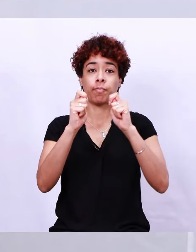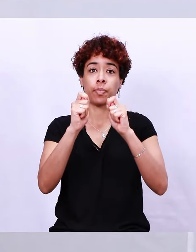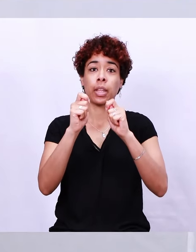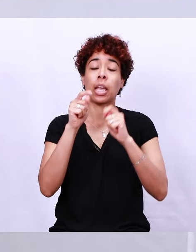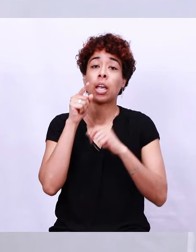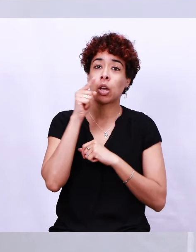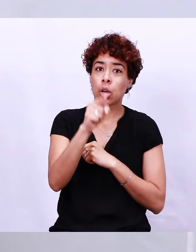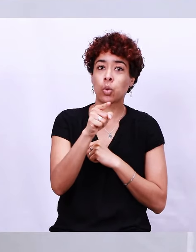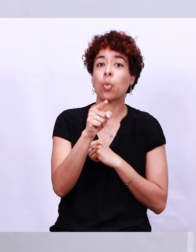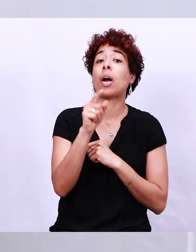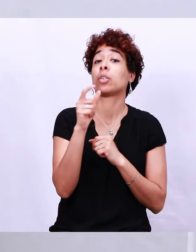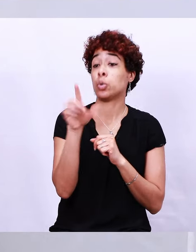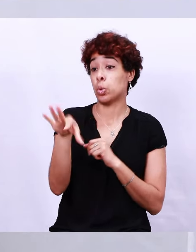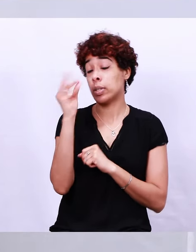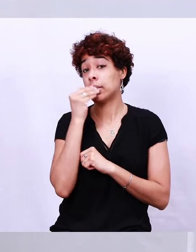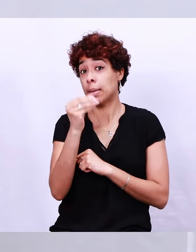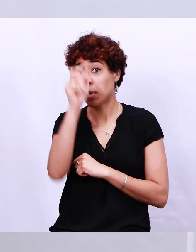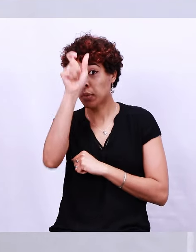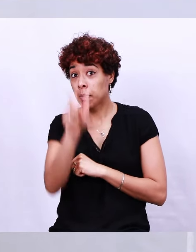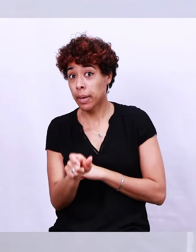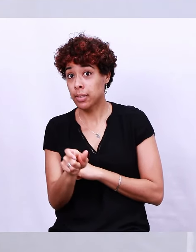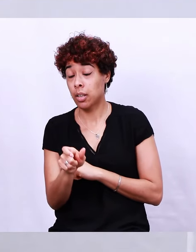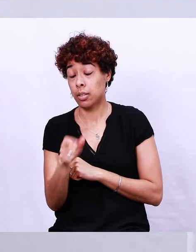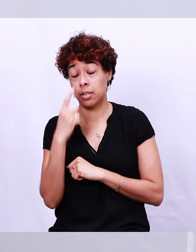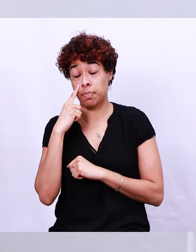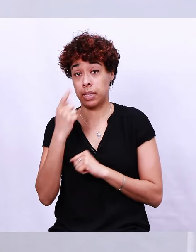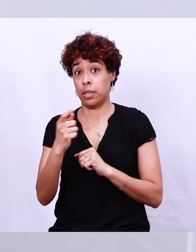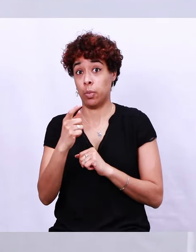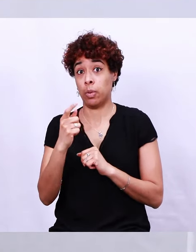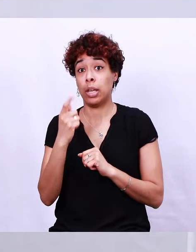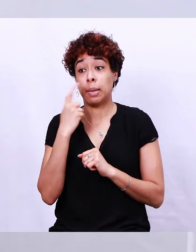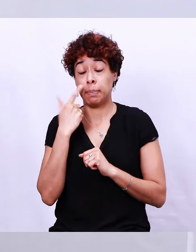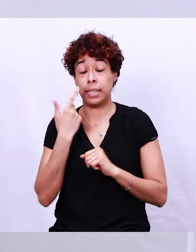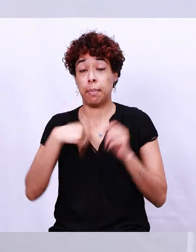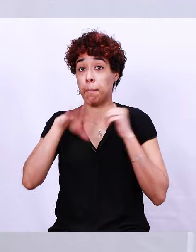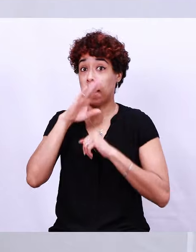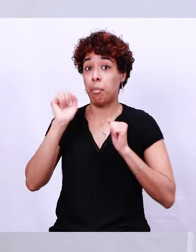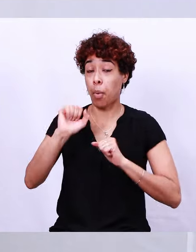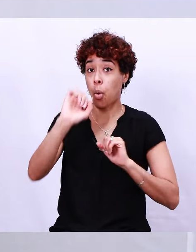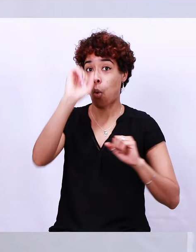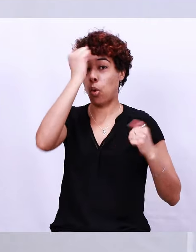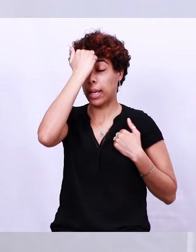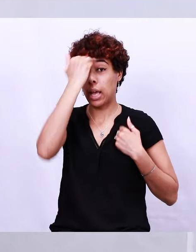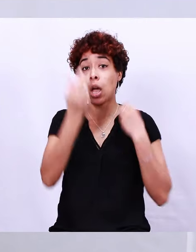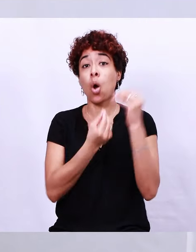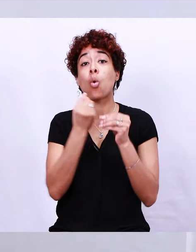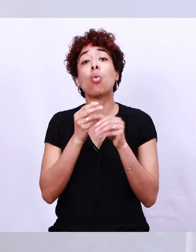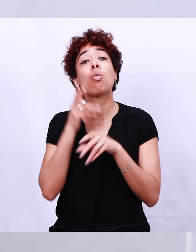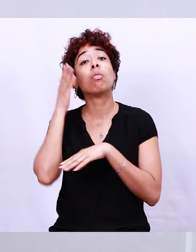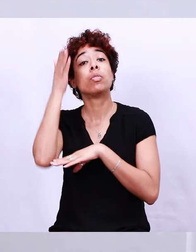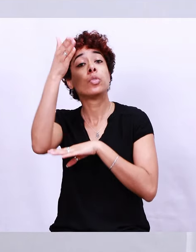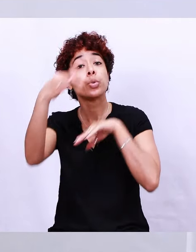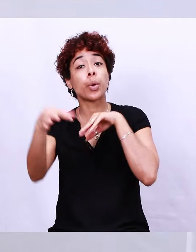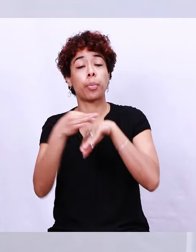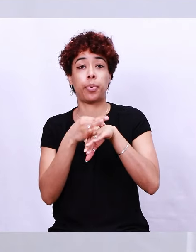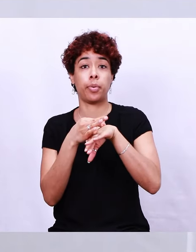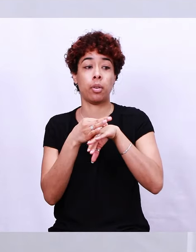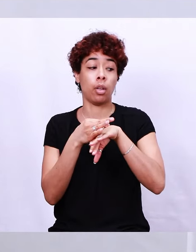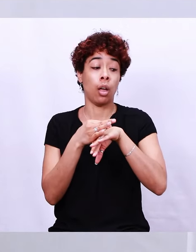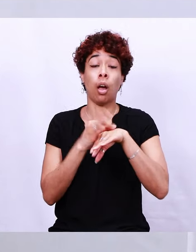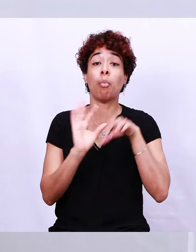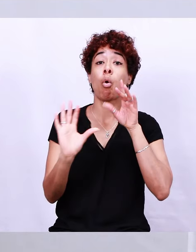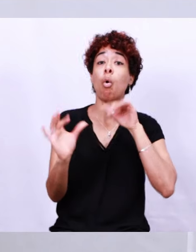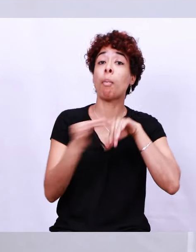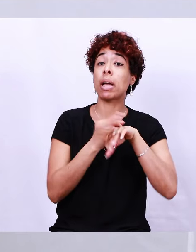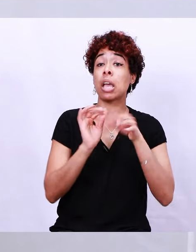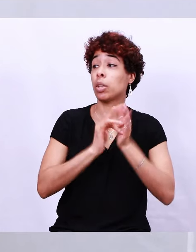puisses et bien t'associer avec les bonnes personnes parce que sinon ça va être le regret ça peut être dans le ch d'un conjoint ou d'une conjointe tu peux pas t'associer avec tout